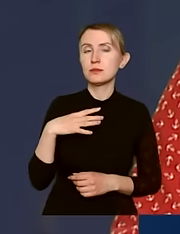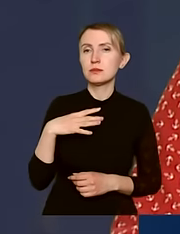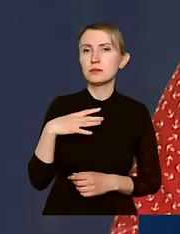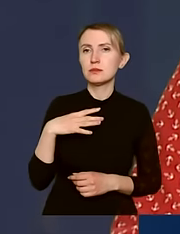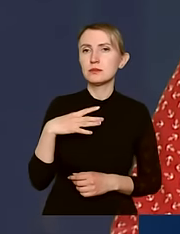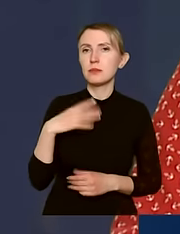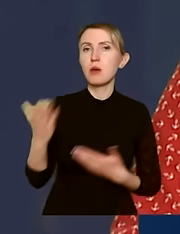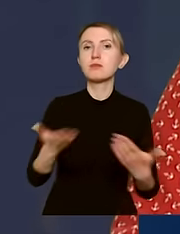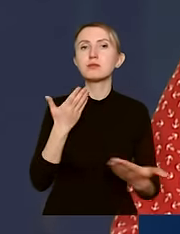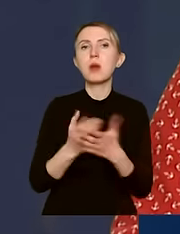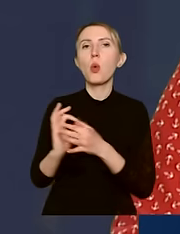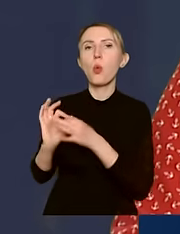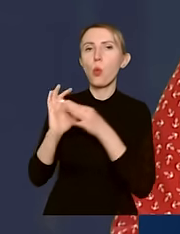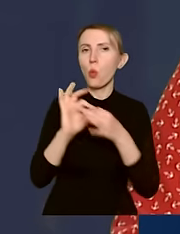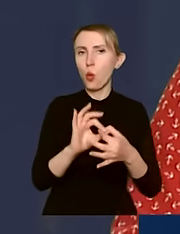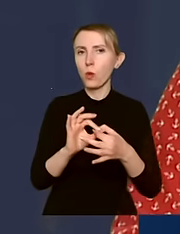postulaty odnoszące się